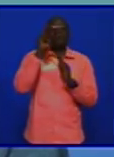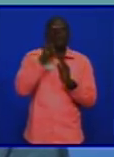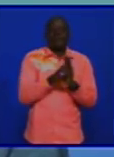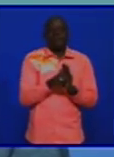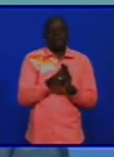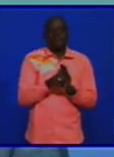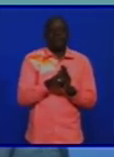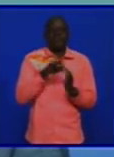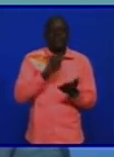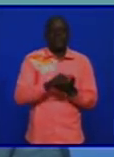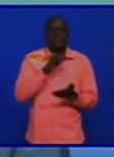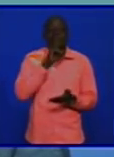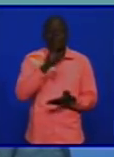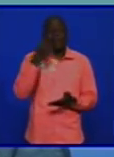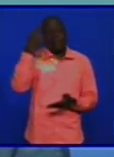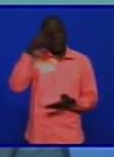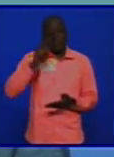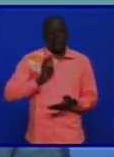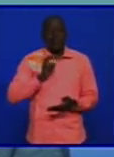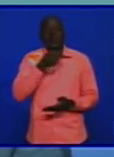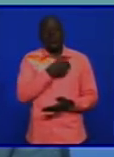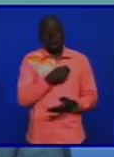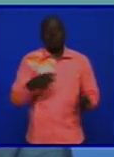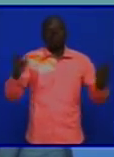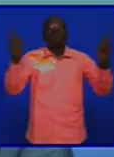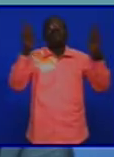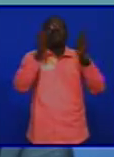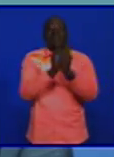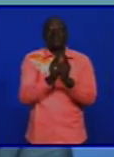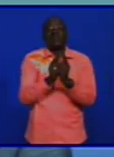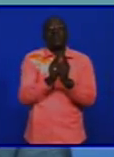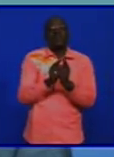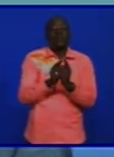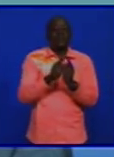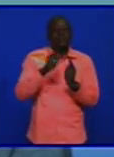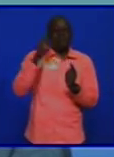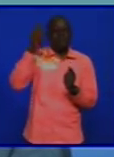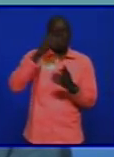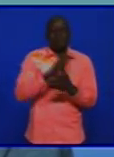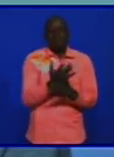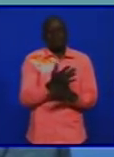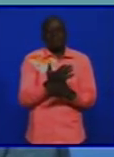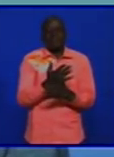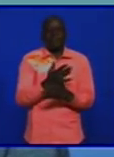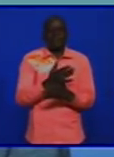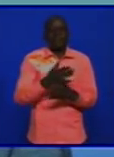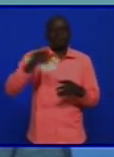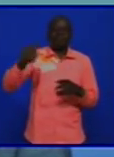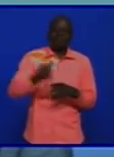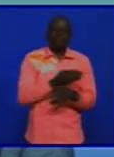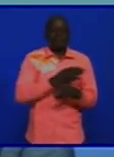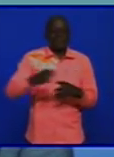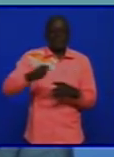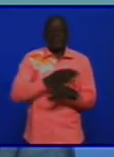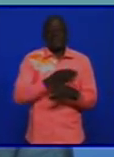une occasion de rencontre B2B, donc entre business to business, mais